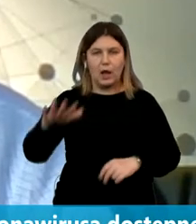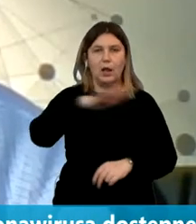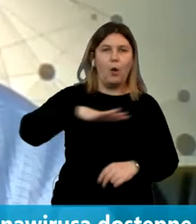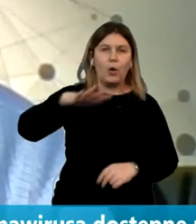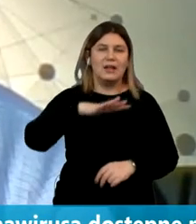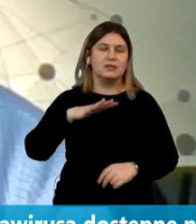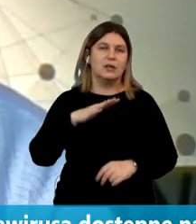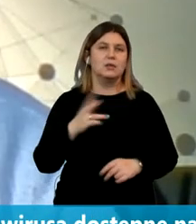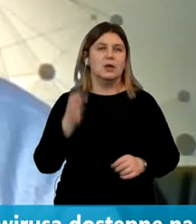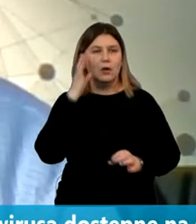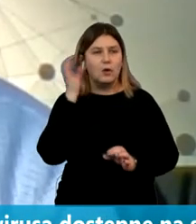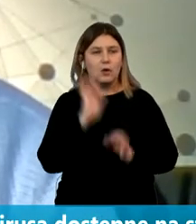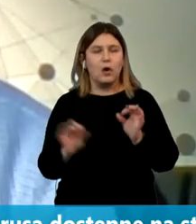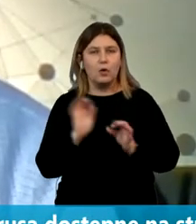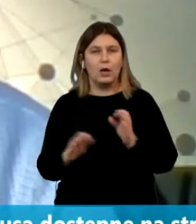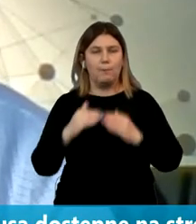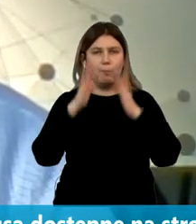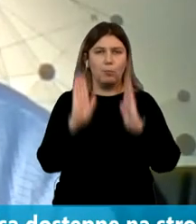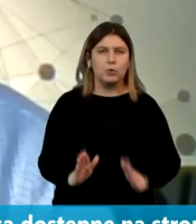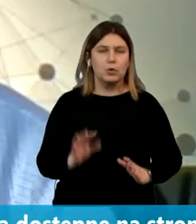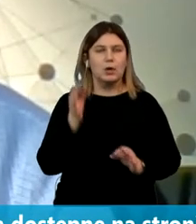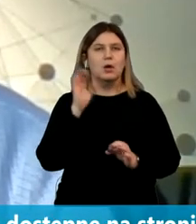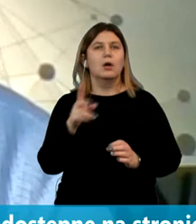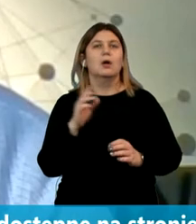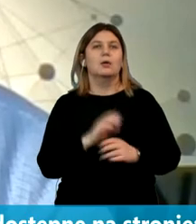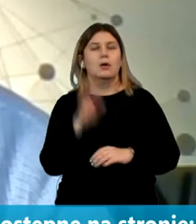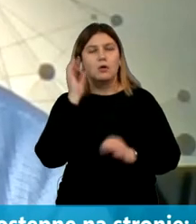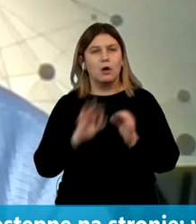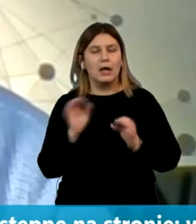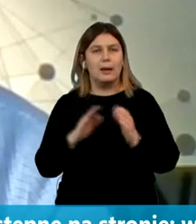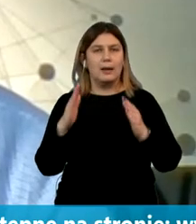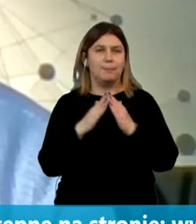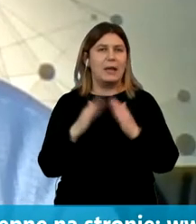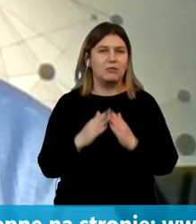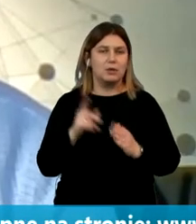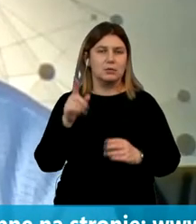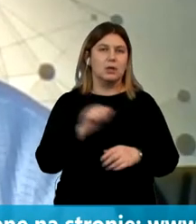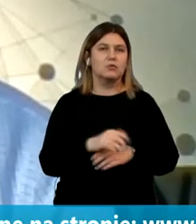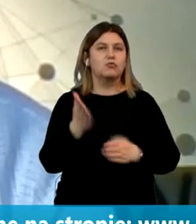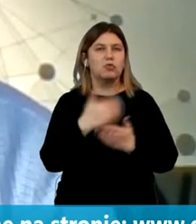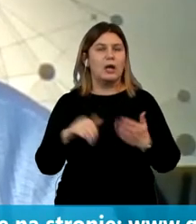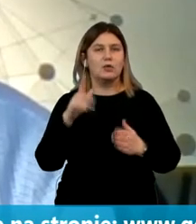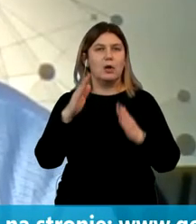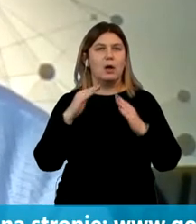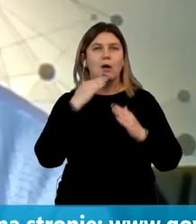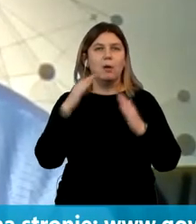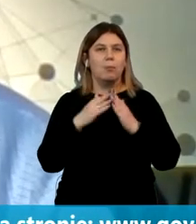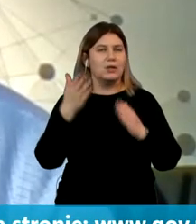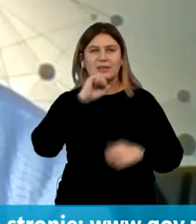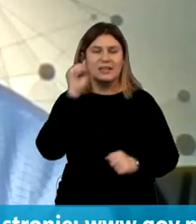konkretnego budynku, konkretnego mieszkania, dlatego że część budynków przy ulicy Kolumba nie będzie nigdy